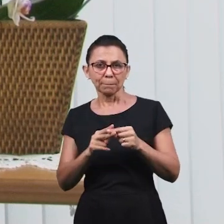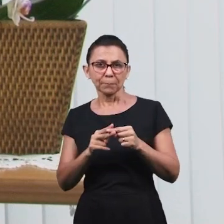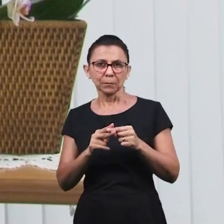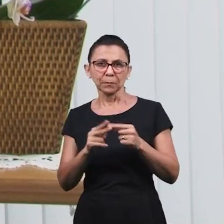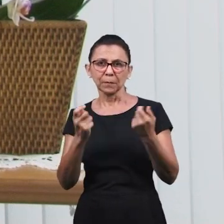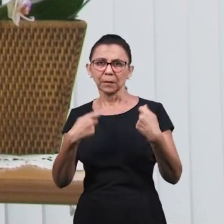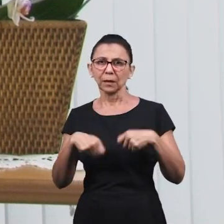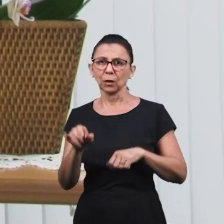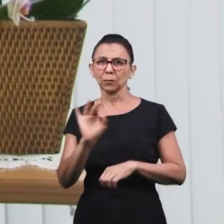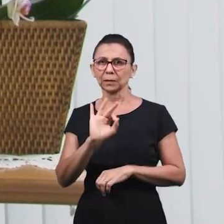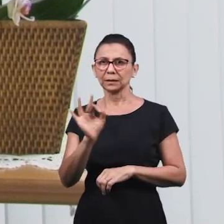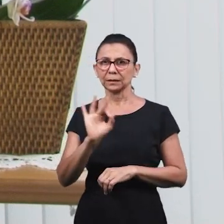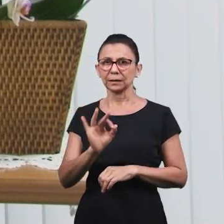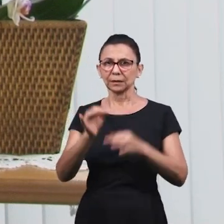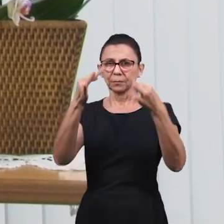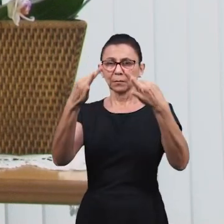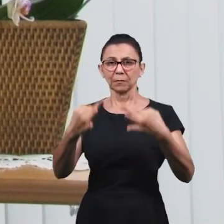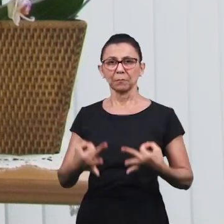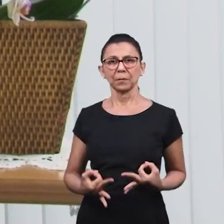chose.